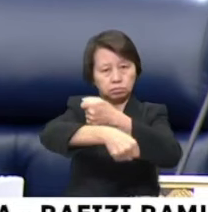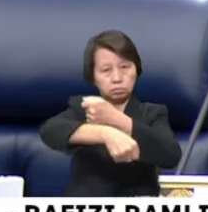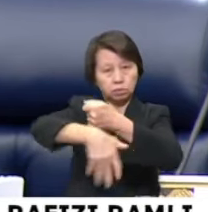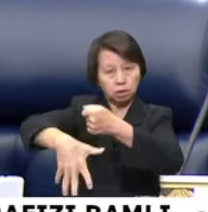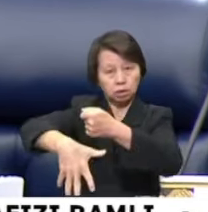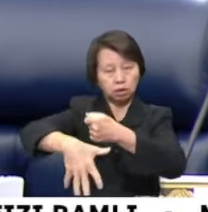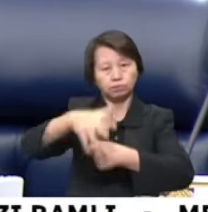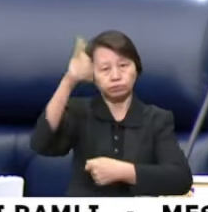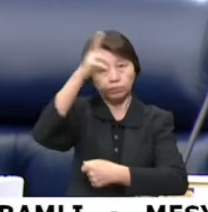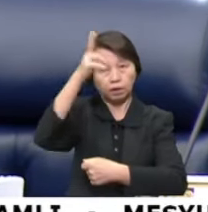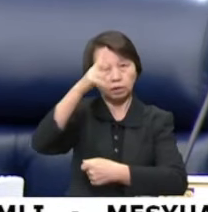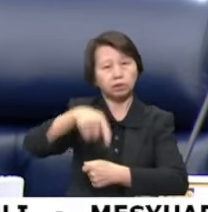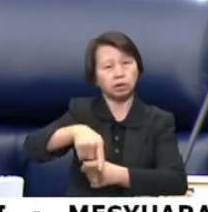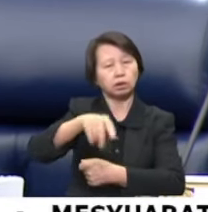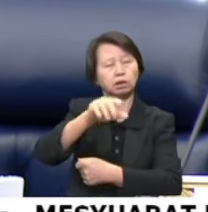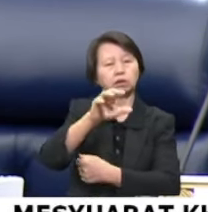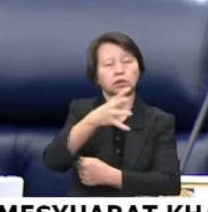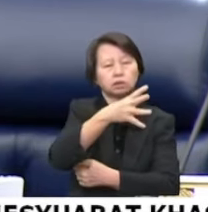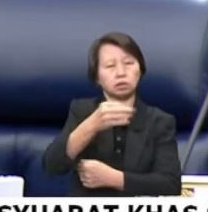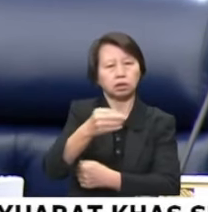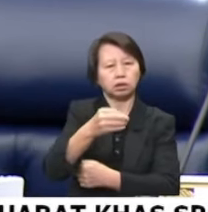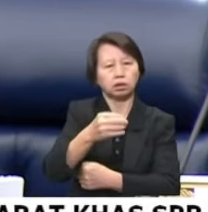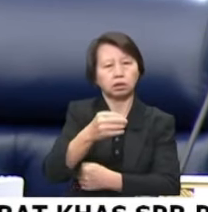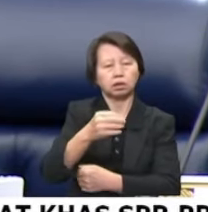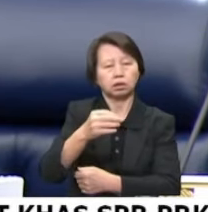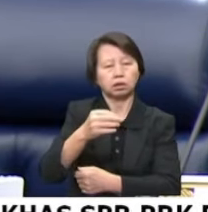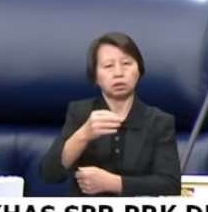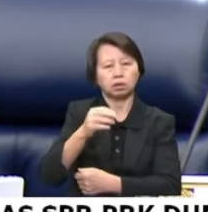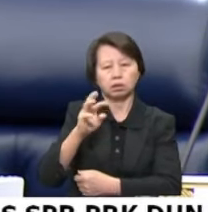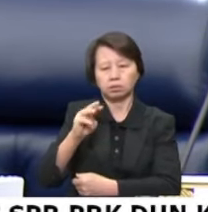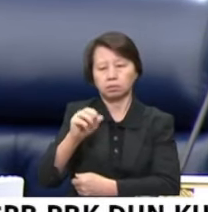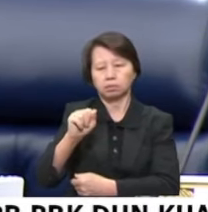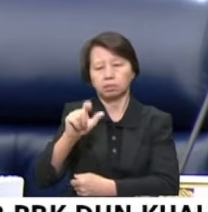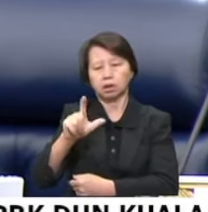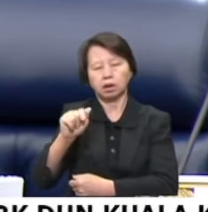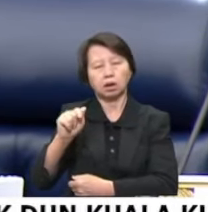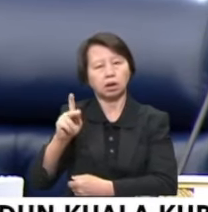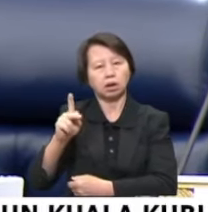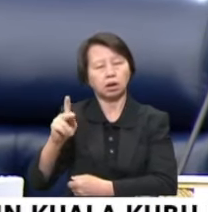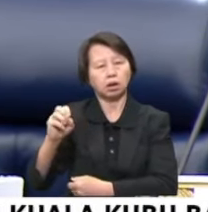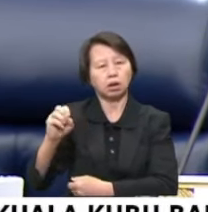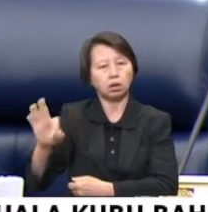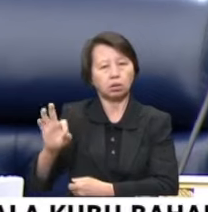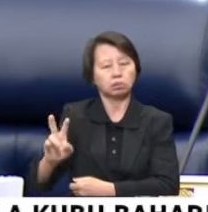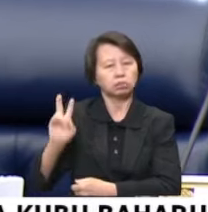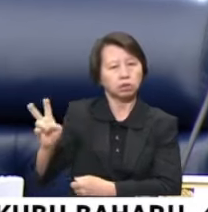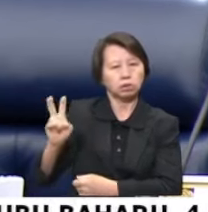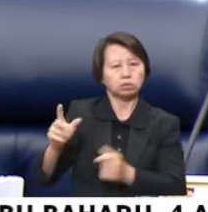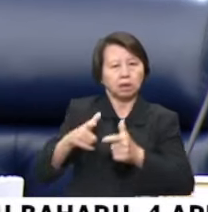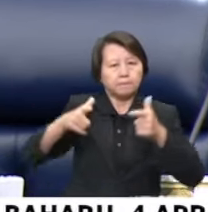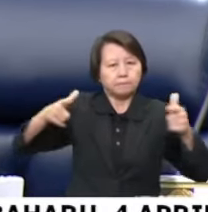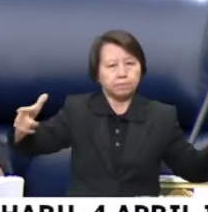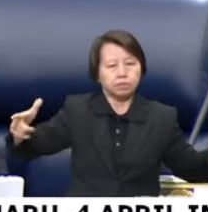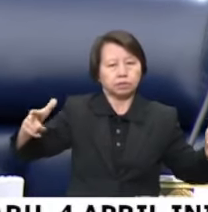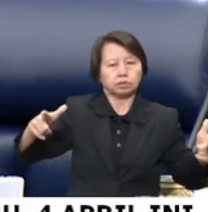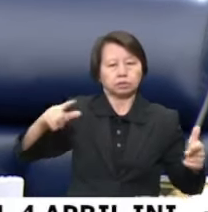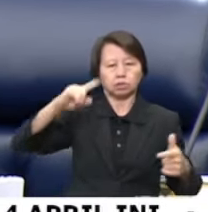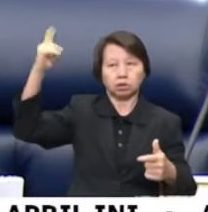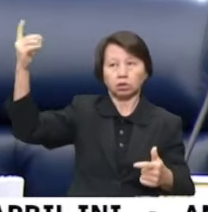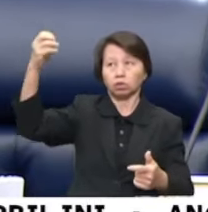kerajaan dan Malakoff, di mana ianya adalah second largest thermal power plant in